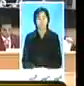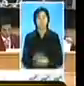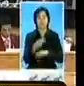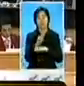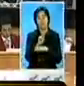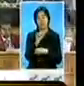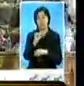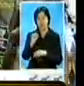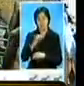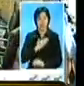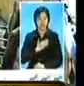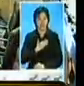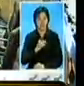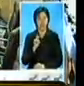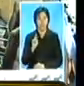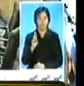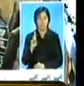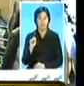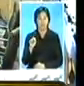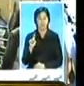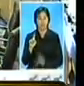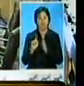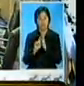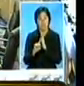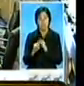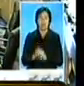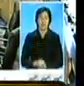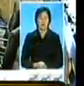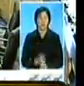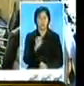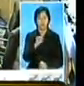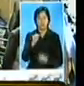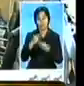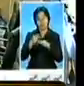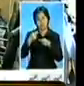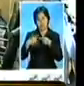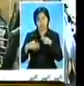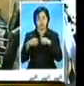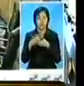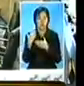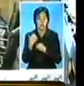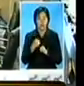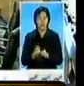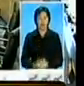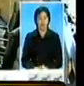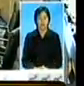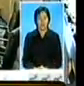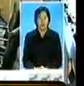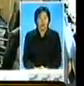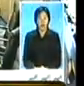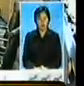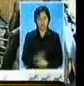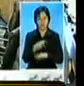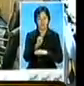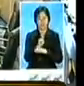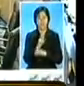ายกรัฐมนตรีที่โดดประชุมสภาผู้แทนราษฎรถึง2วันโดยได้เข้าประชุมในช่วงเย็นของวันที่3ก่อนที่จะมีการลงมติในช่วงดึกได้